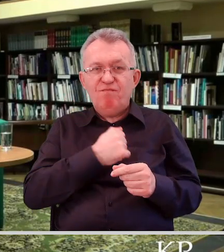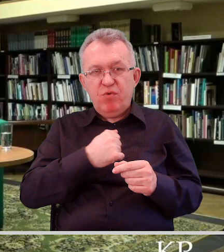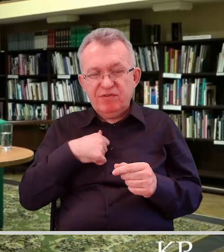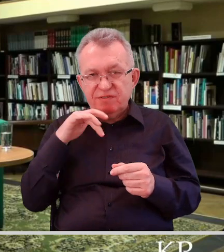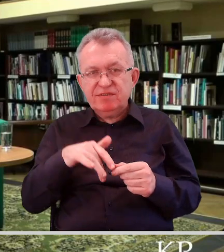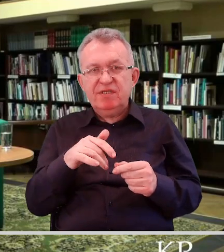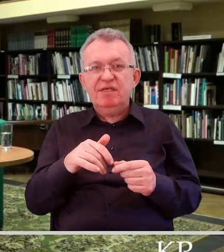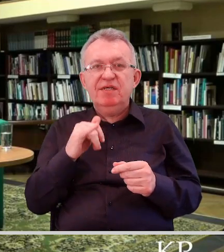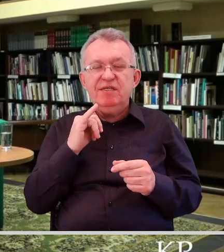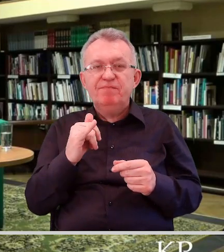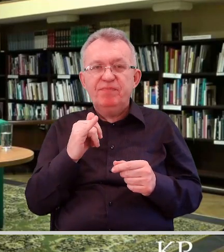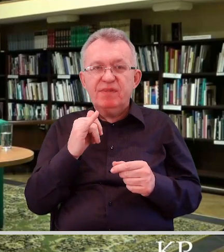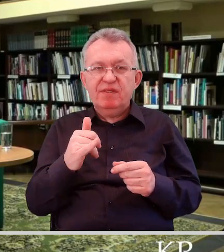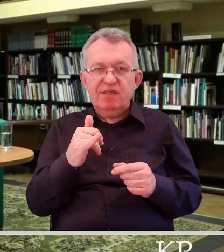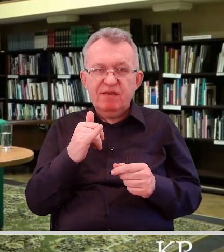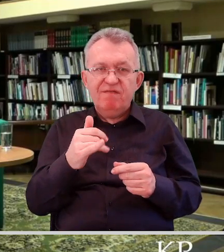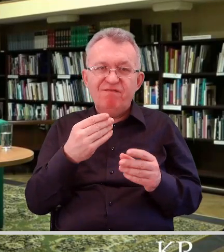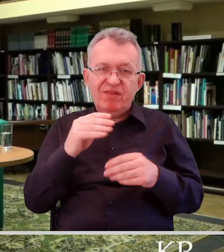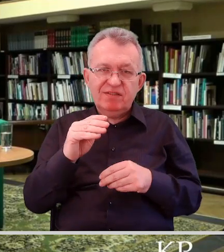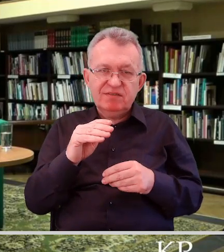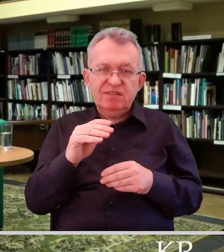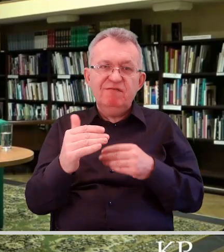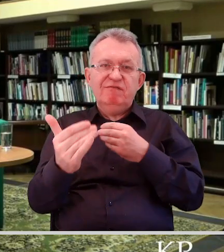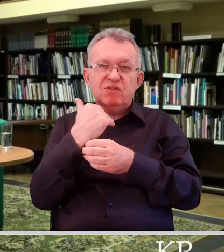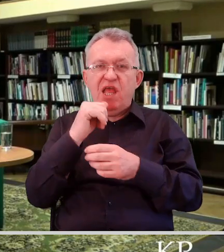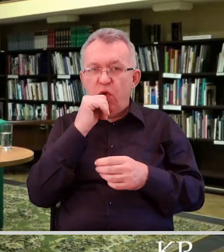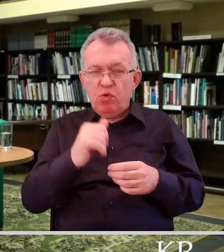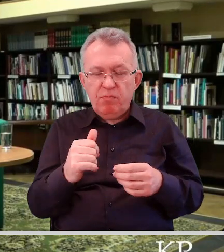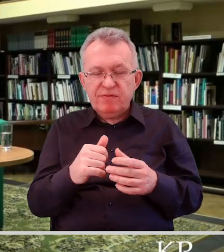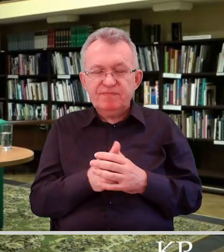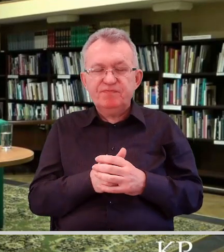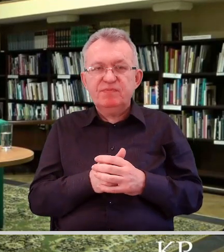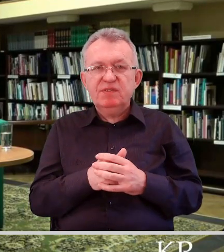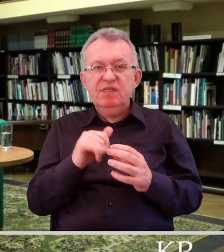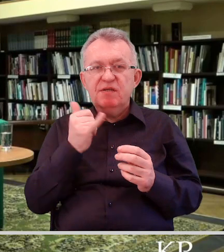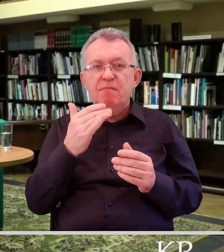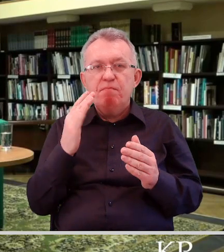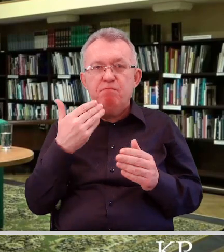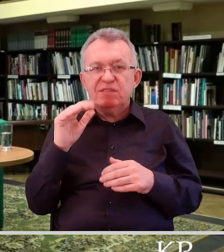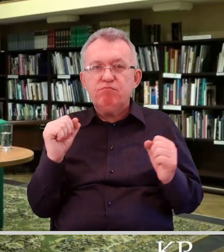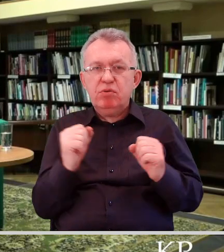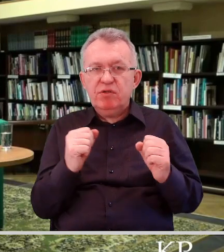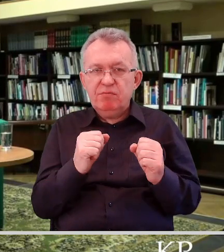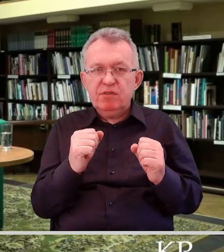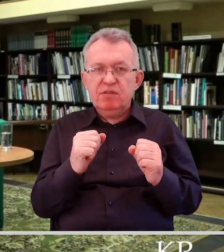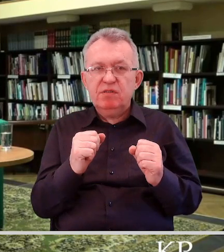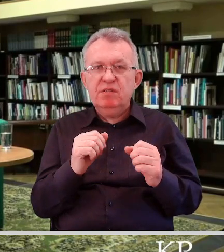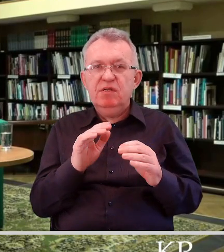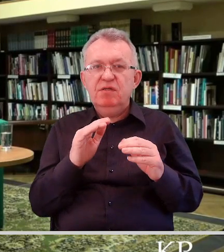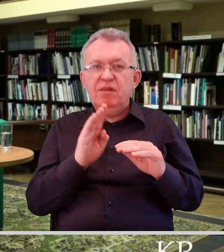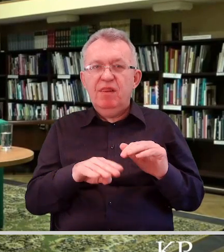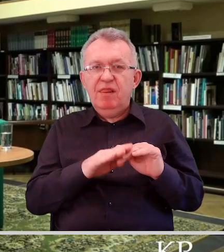Polsce, a jeszcze bardziej we wschodniej Europie, jakoś bardziej boimy się odpuścić,